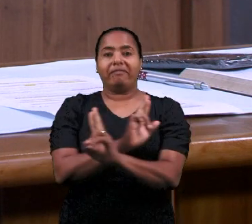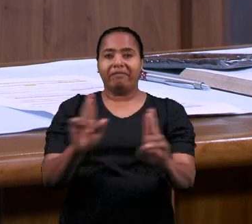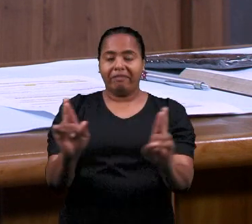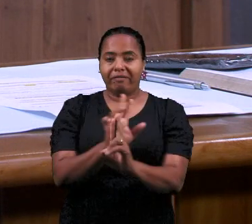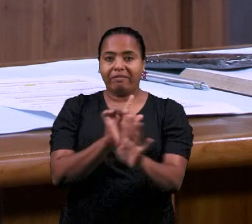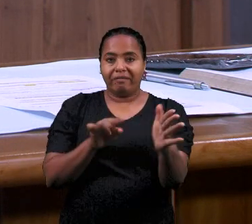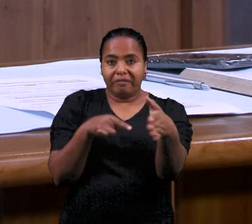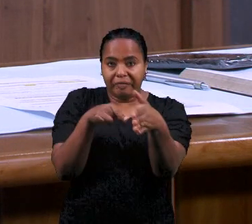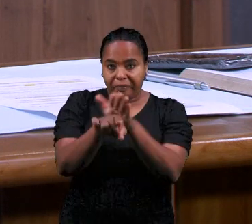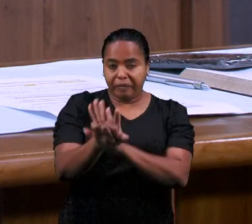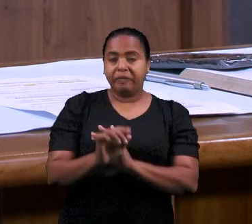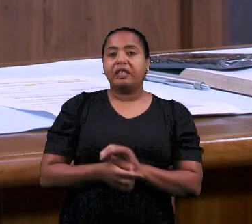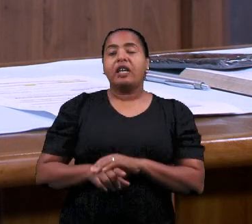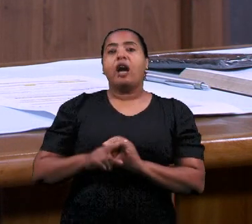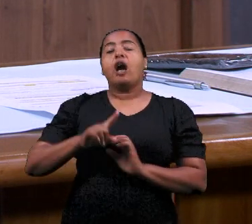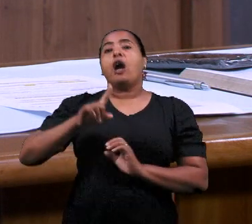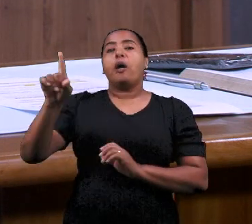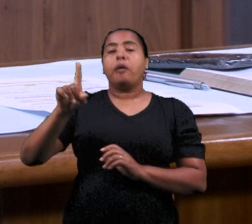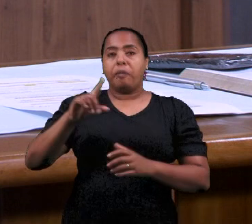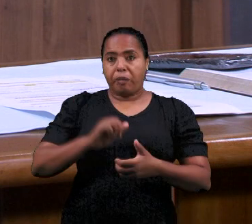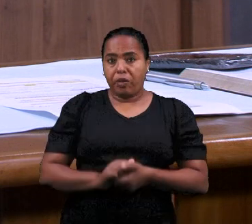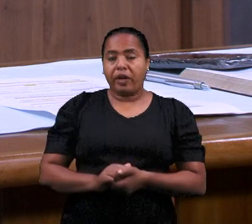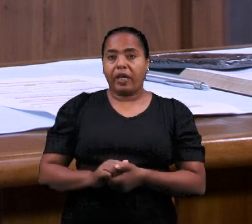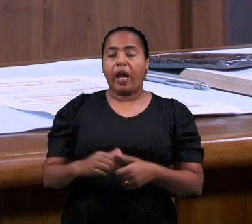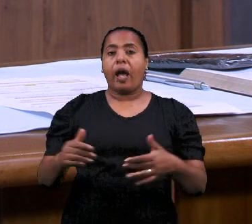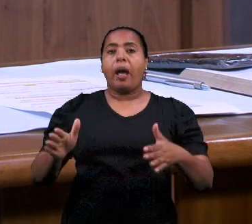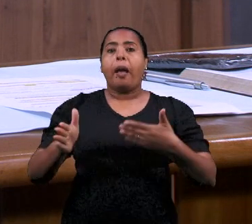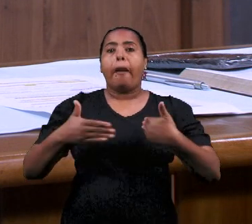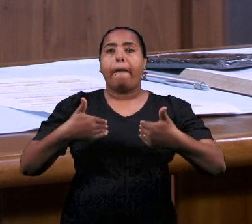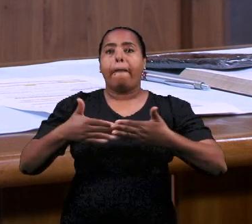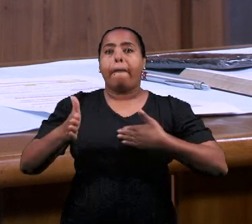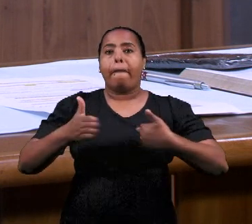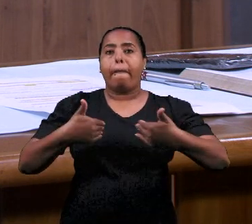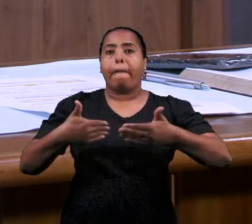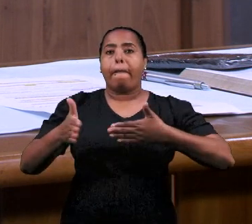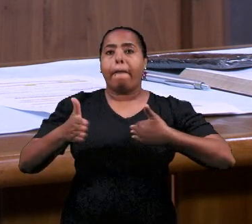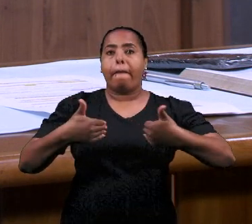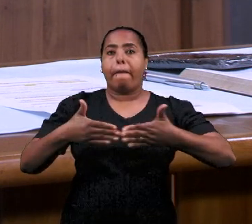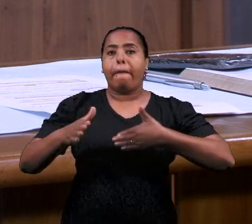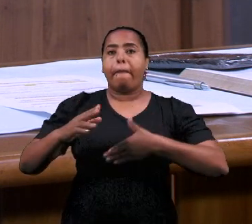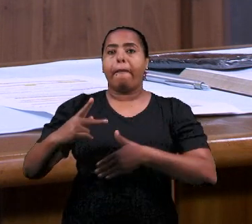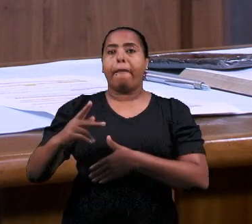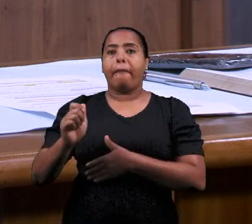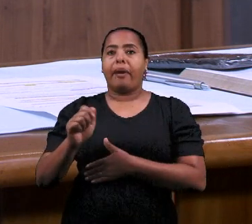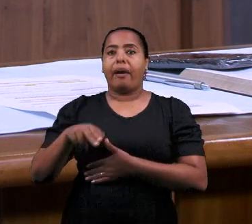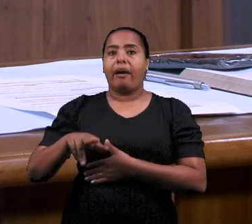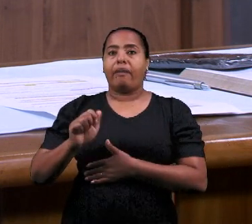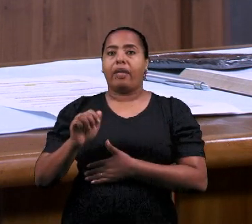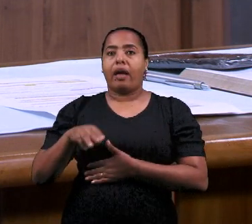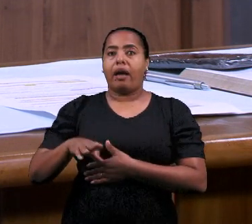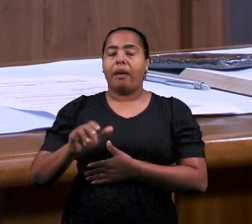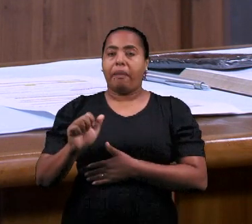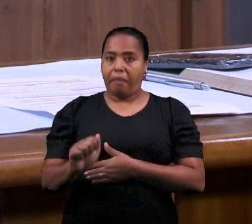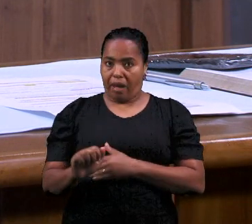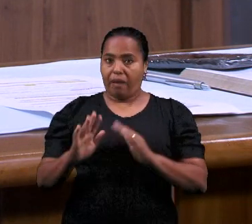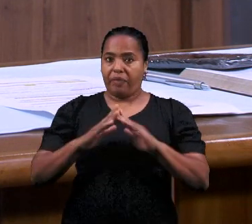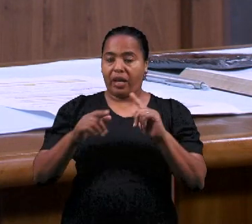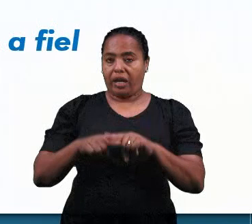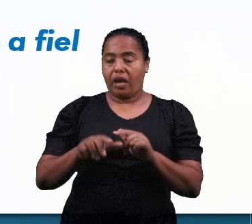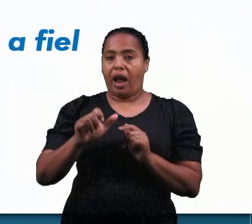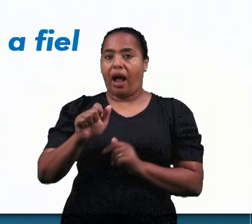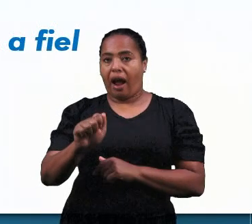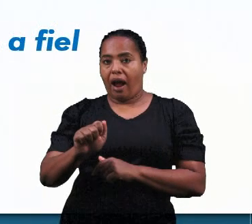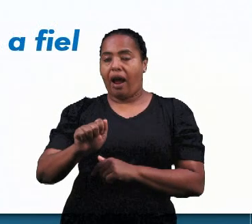centrale, du Panama, de l'église en Água Dulce. Notre compagnon, pasteur Vicente Castillo, nous a